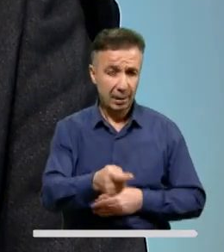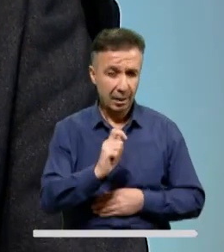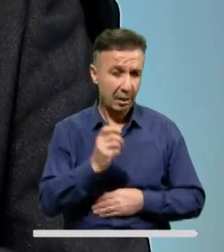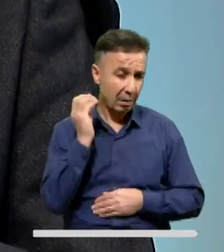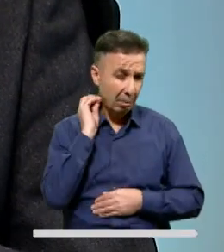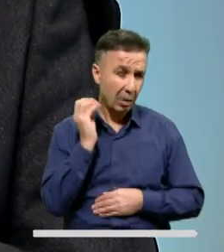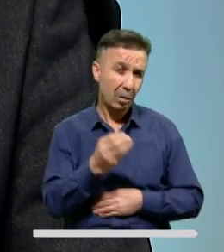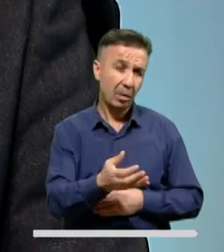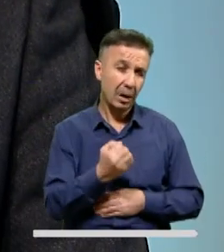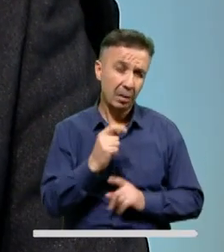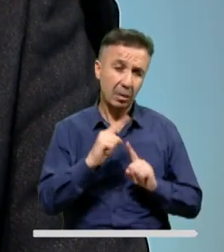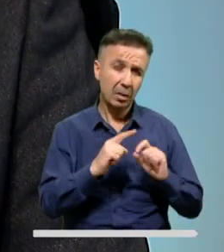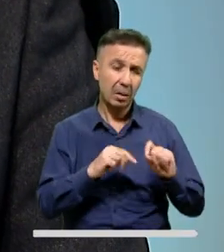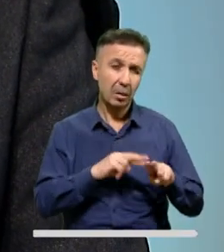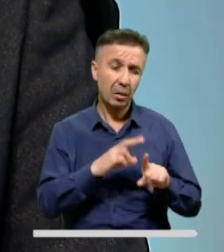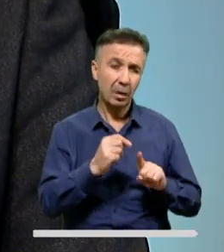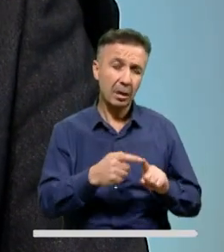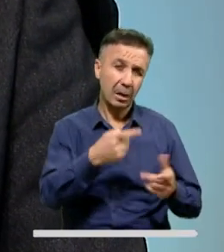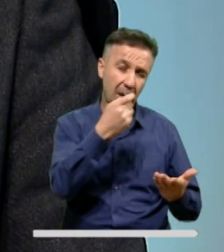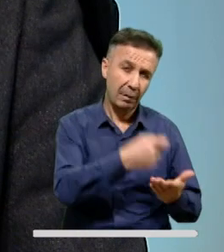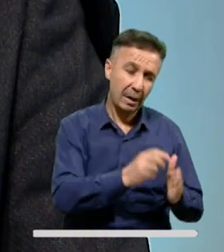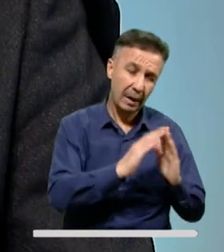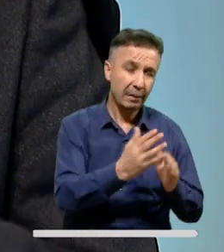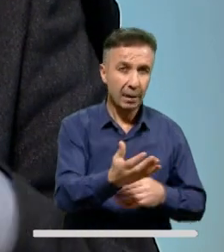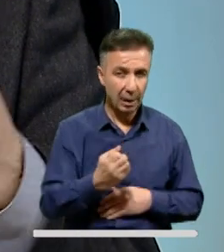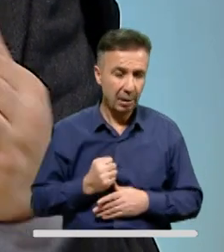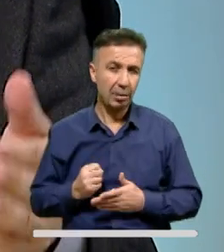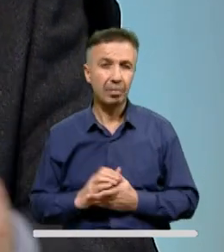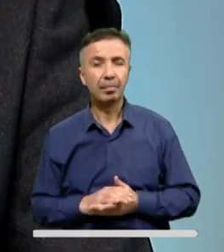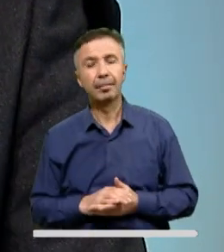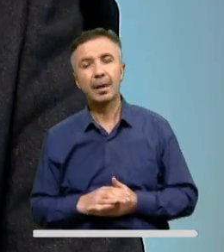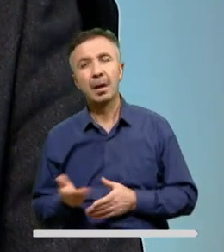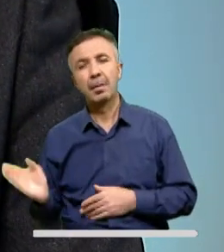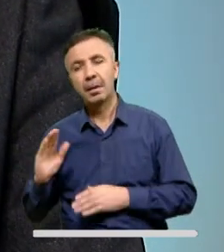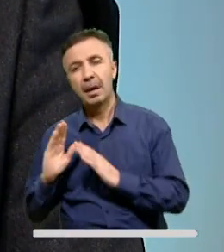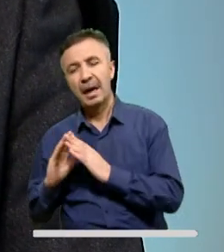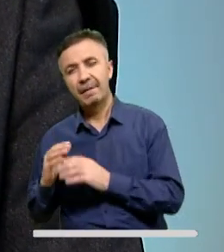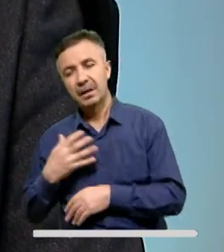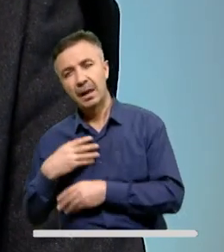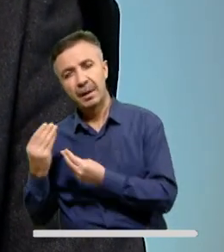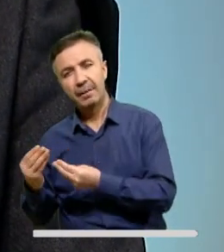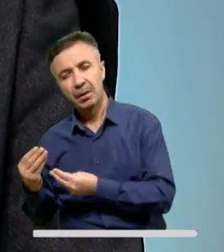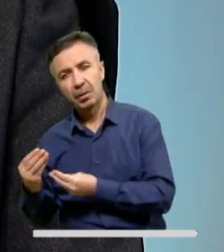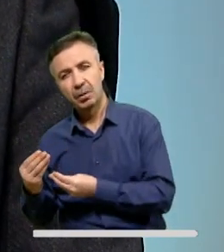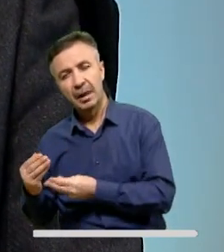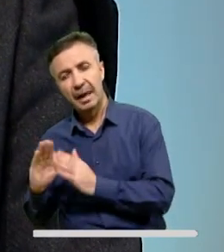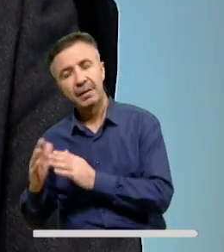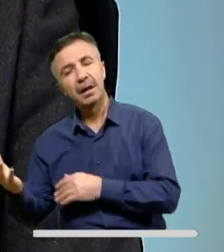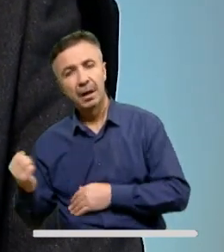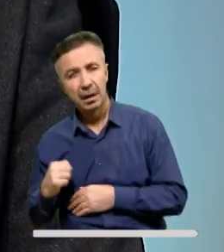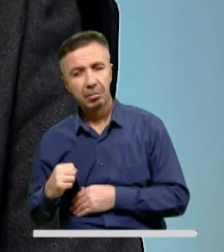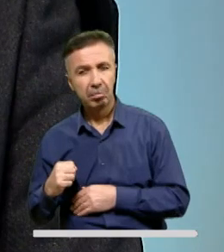götürüp TOKİ'ye veriyor ve evini alıyor. Veya başka bir ev sahibine veriyor, evini alıyor. Tabii